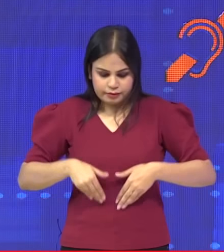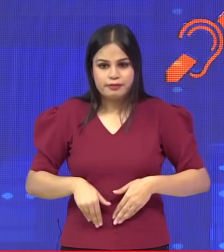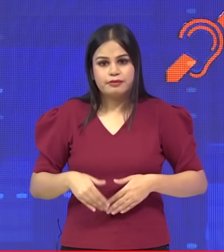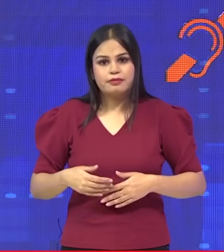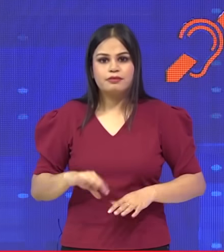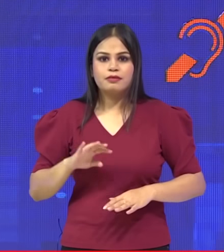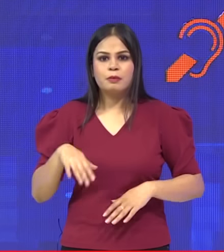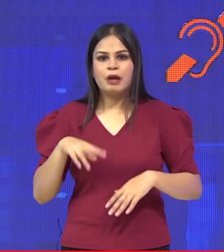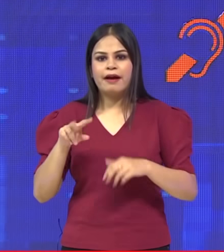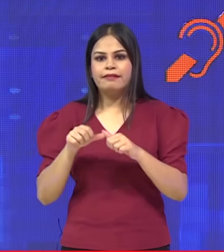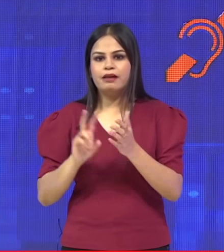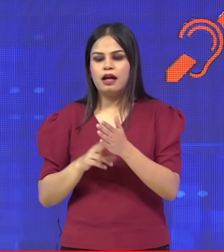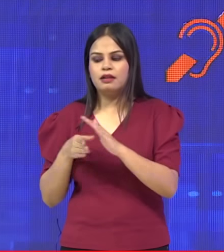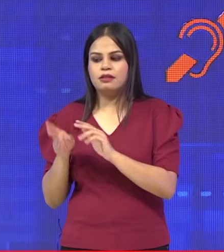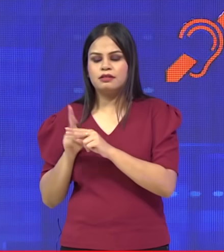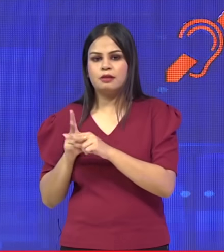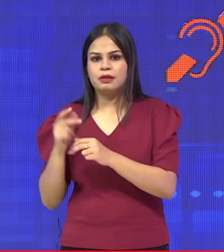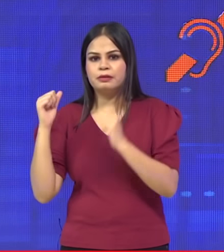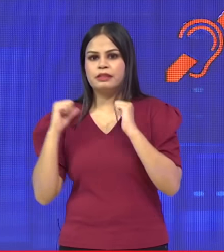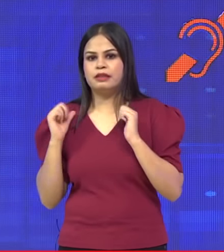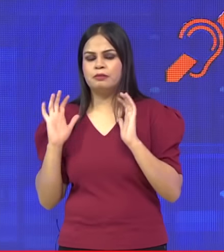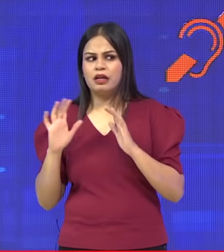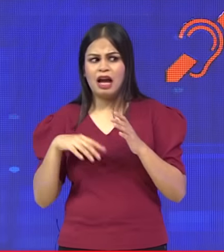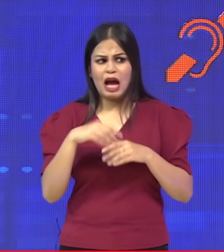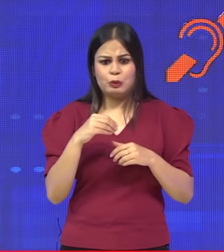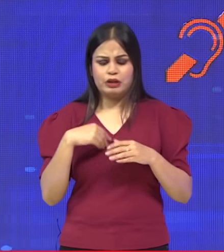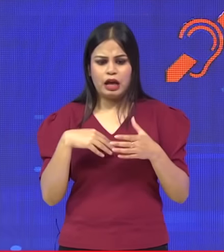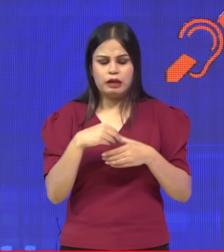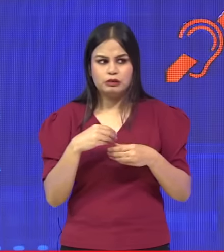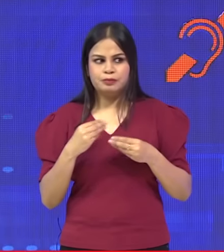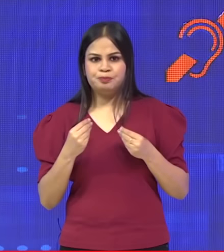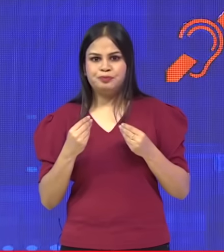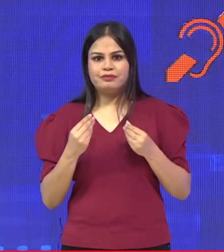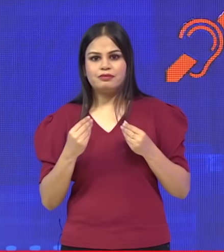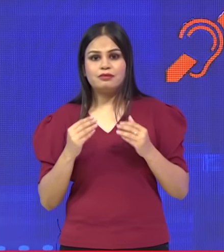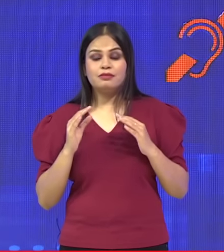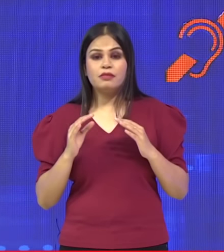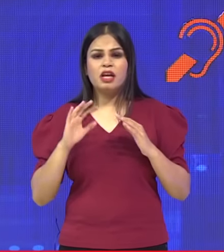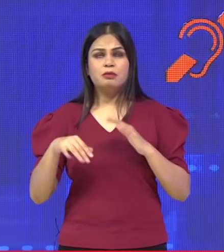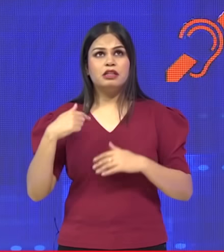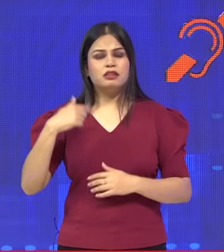वैनिटी में बैठा रहा हिम्मत नहीं हो रही बाहर निकालो बाहर निकालो बाहर निकालो और